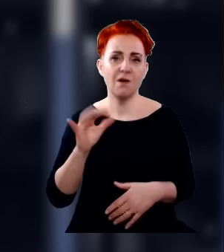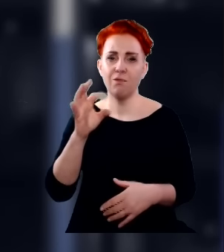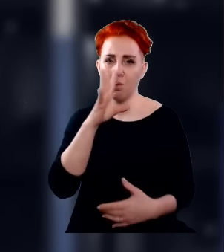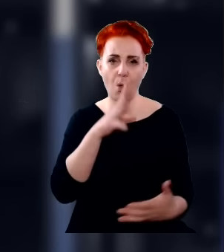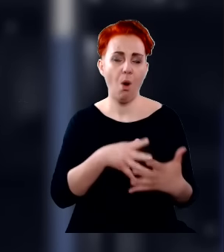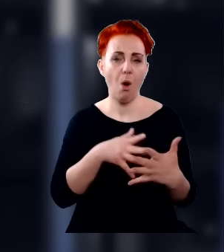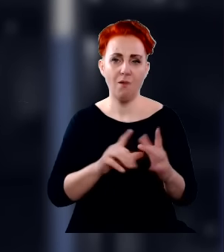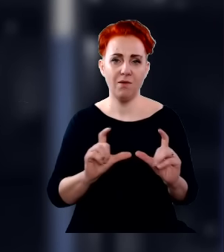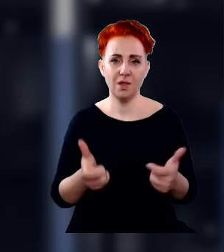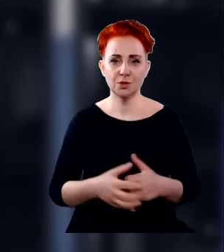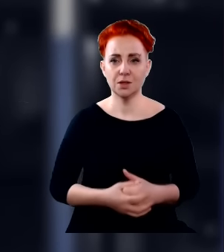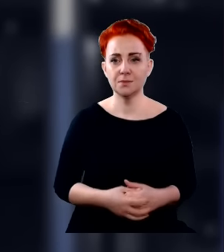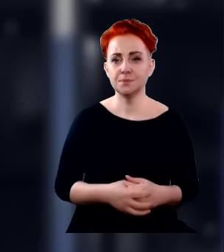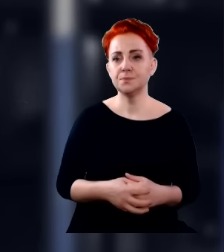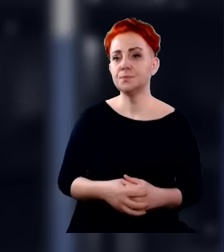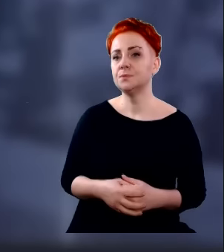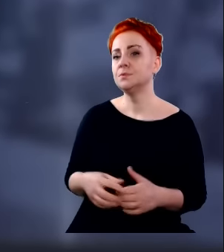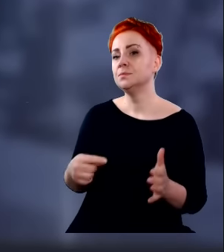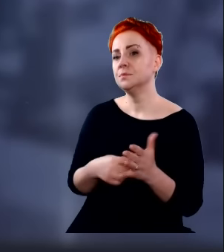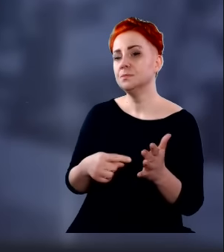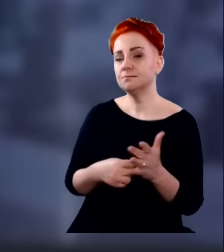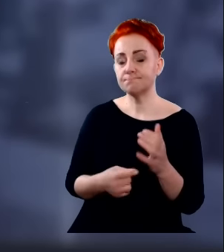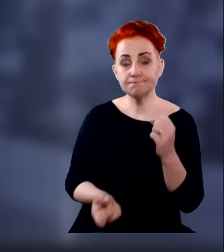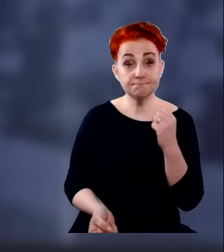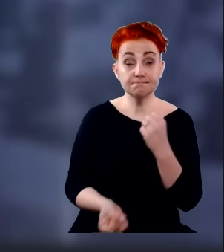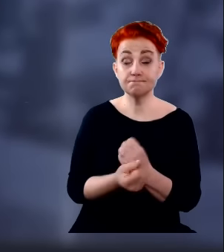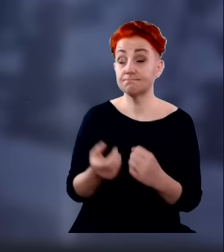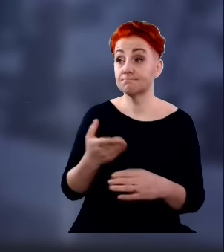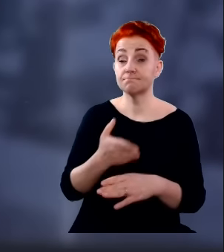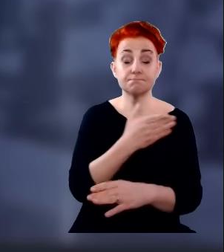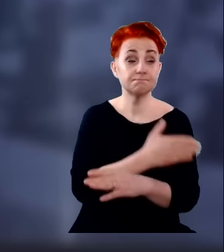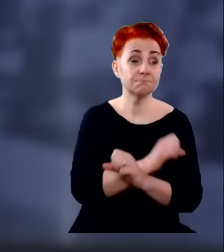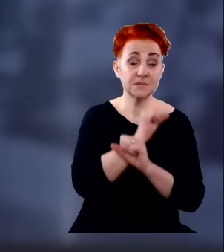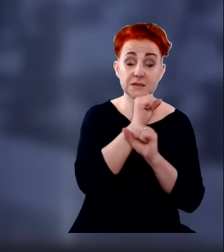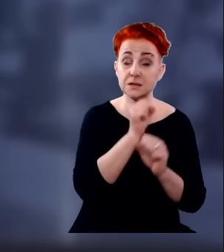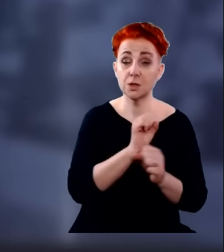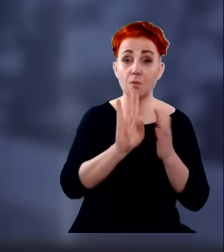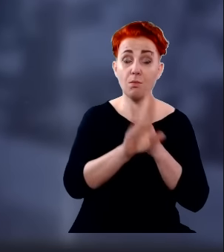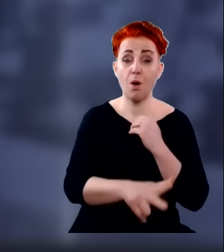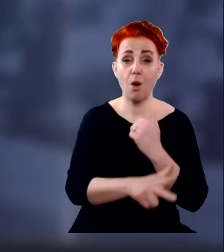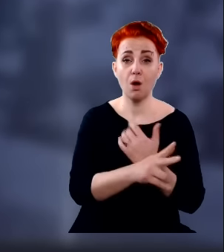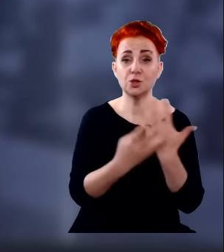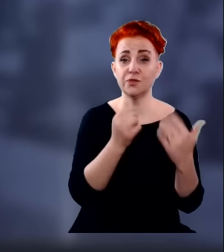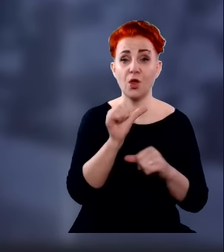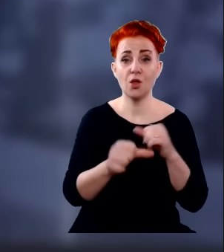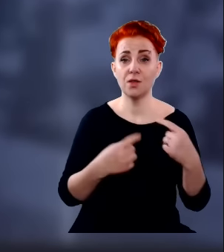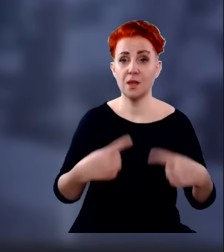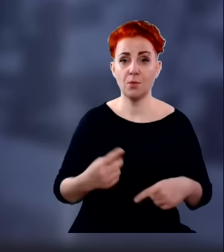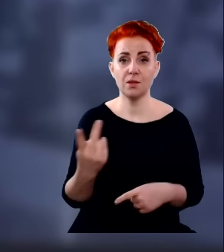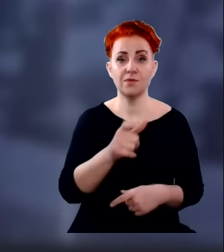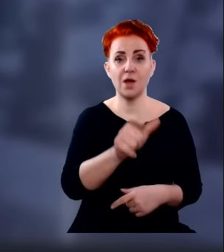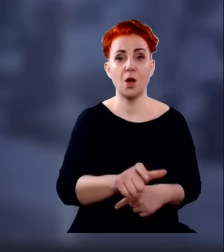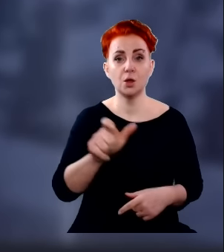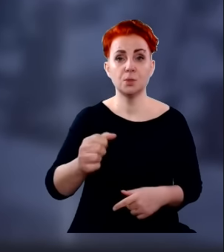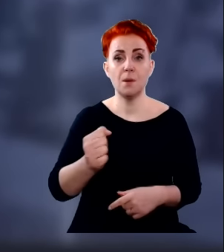wydarzenia? Przede wszystkim stała się rzecz niebywała, jakiej nigdy nie było w Polsce po 1989 roku. Dwaj posłowie, którzy